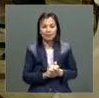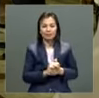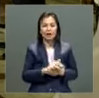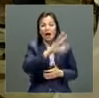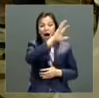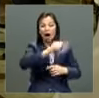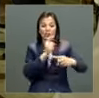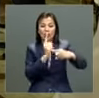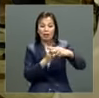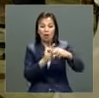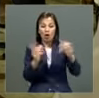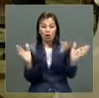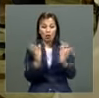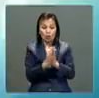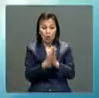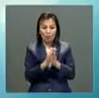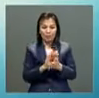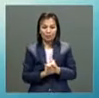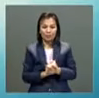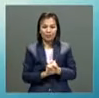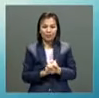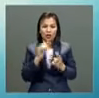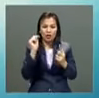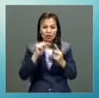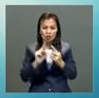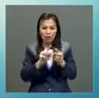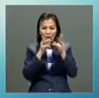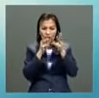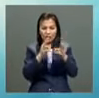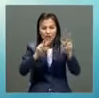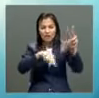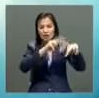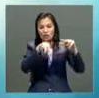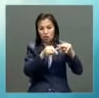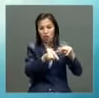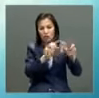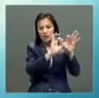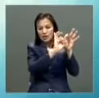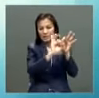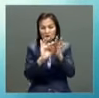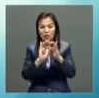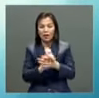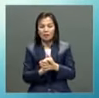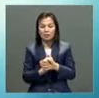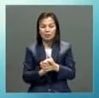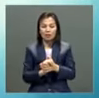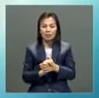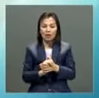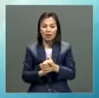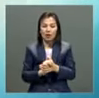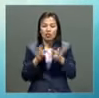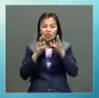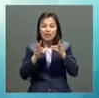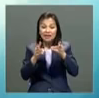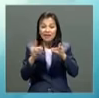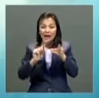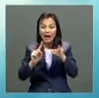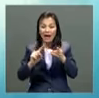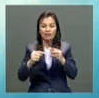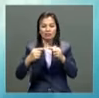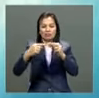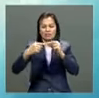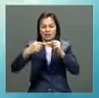กรวมกันท่านคงเคยได้ยินนะครับว่าวิธีการตรวจเรื่องของไวรัสโคโรนาเนี่ยต้องผ่านโพรง